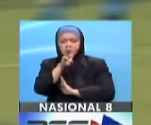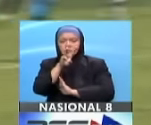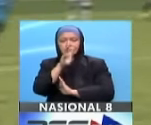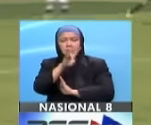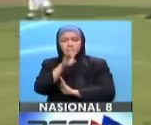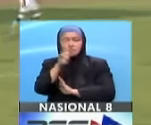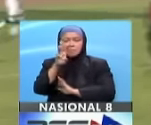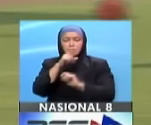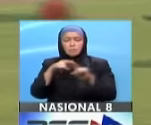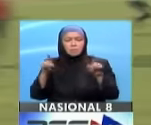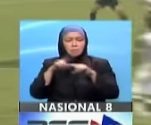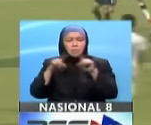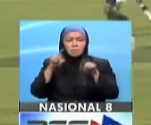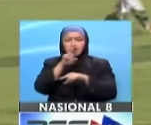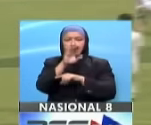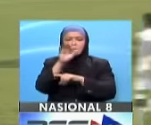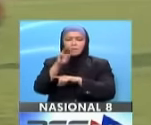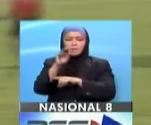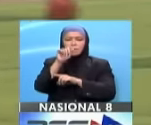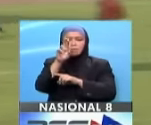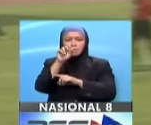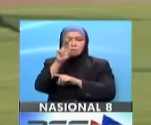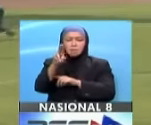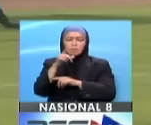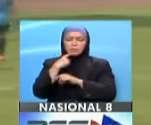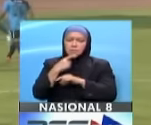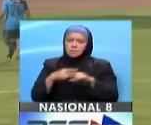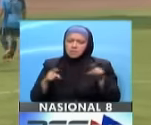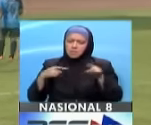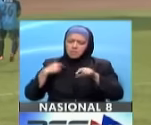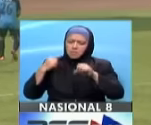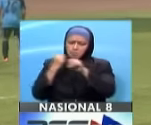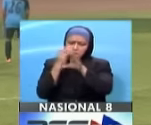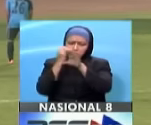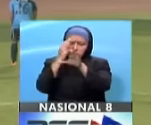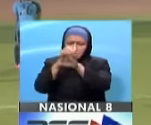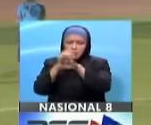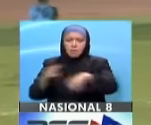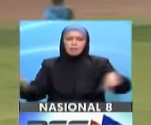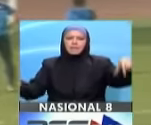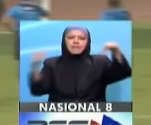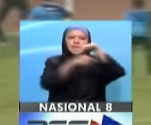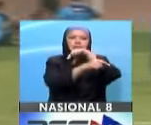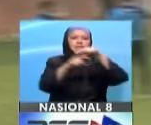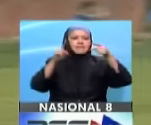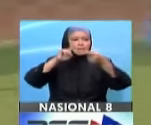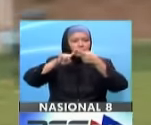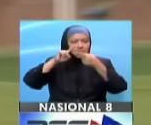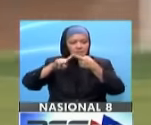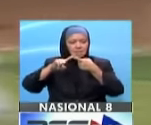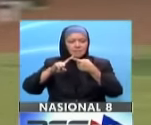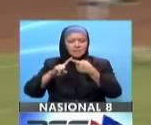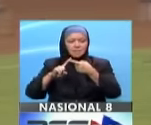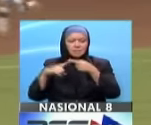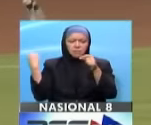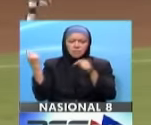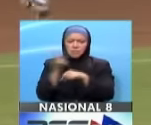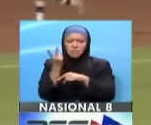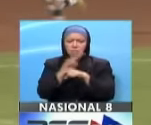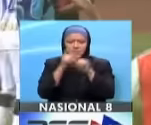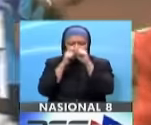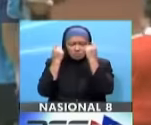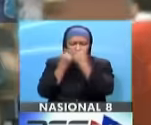apabila menyamakan kedudukan pada minit ke-64 hasil jaringan Haziq Mirza. Ketika kedua-dua pasukan saling mengasah mencari gol